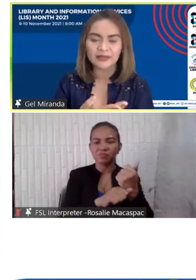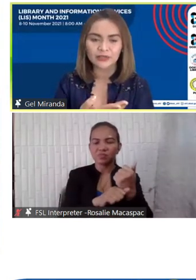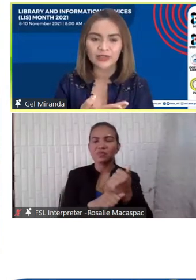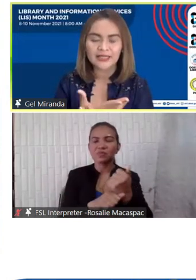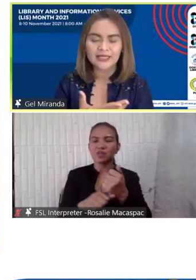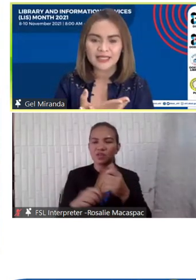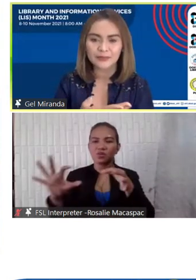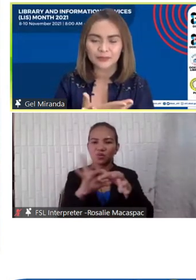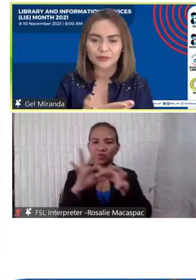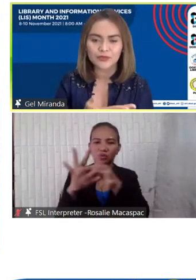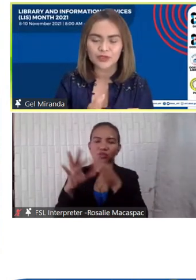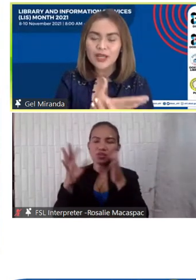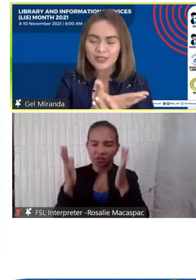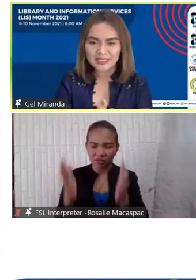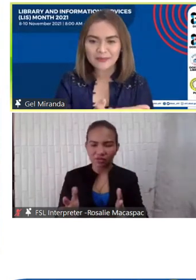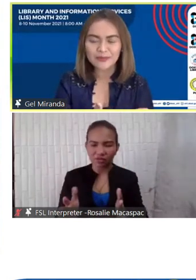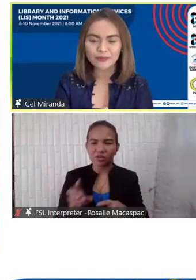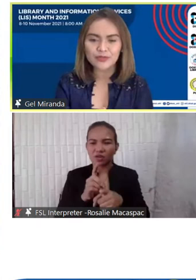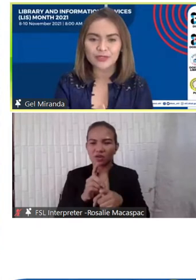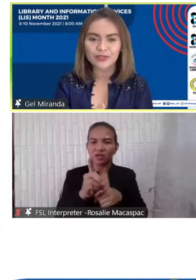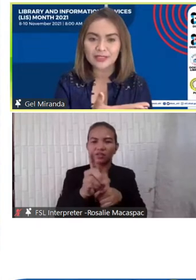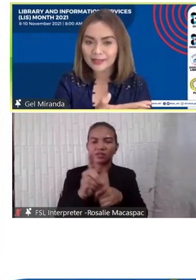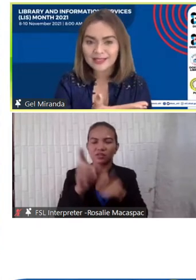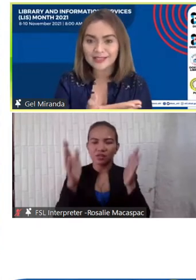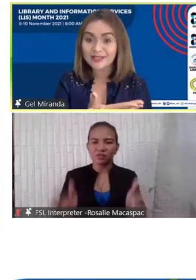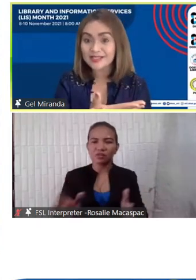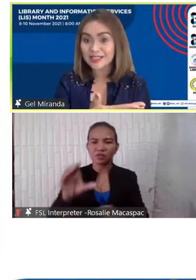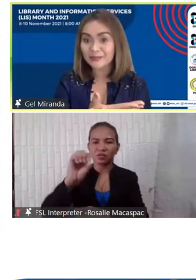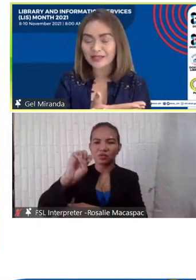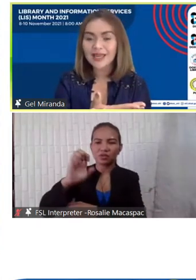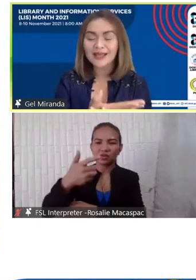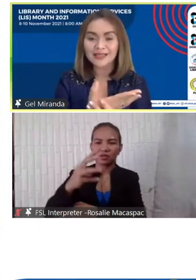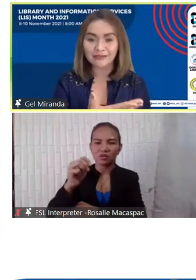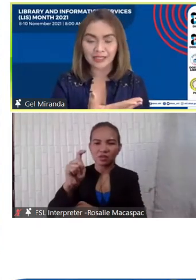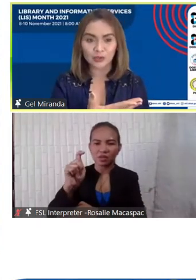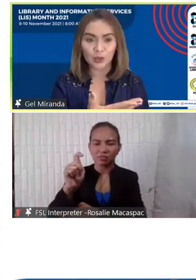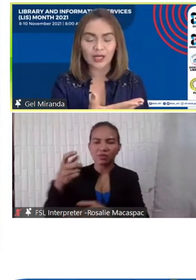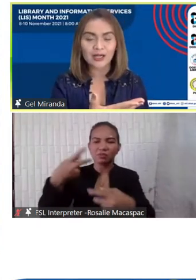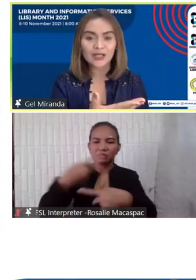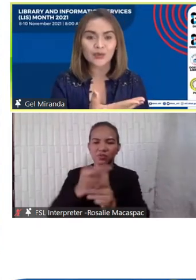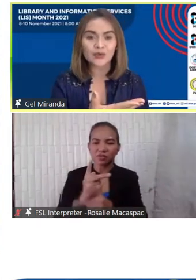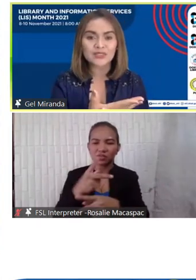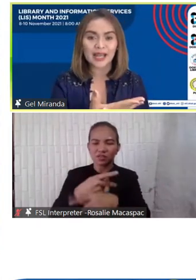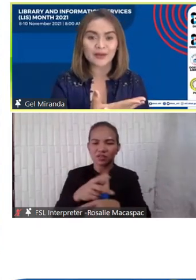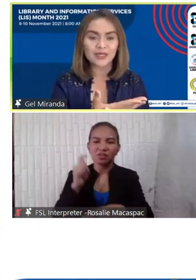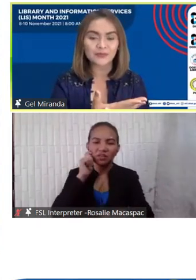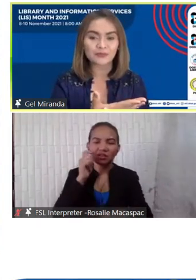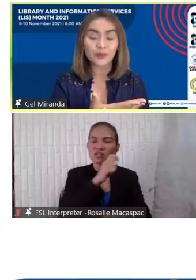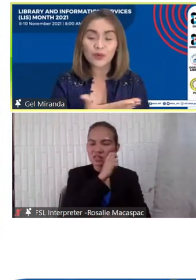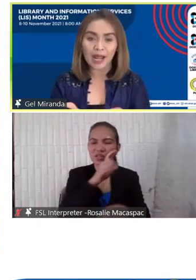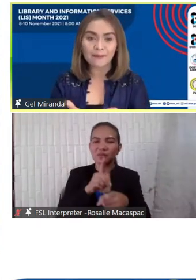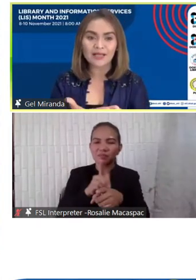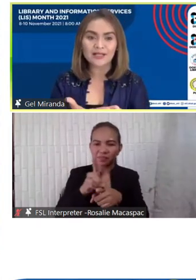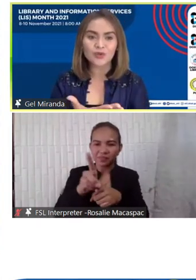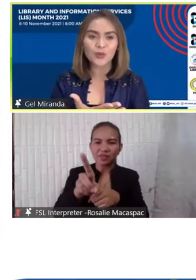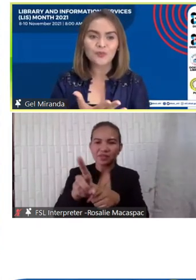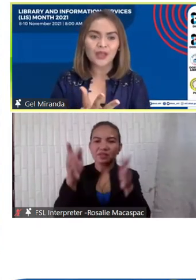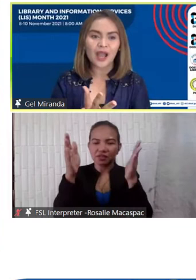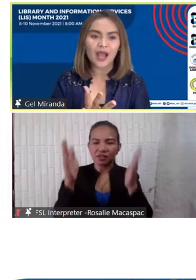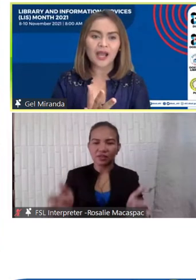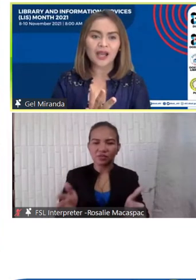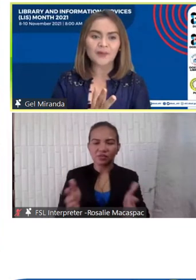the director and the segment producer. Sa segment producer, siya na rin kasi nagsisilbing director doon sa aming programa.